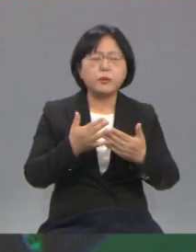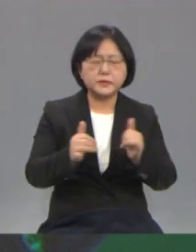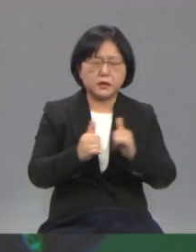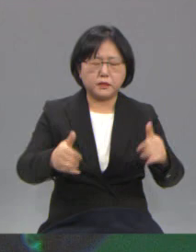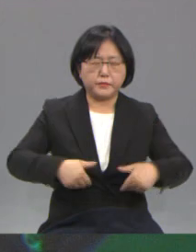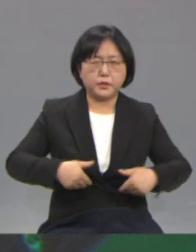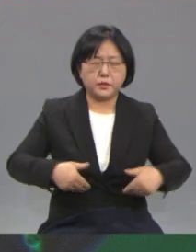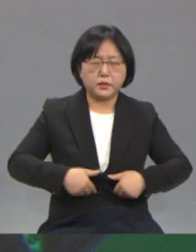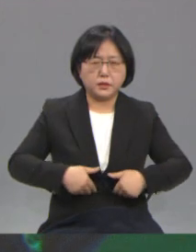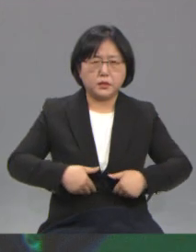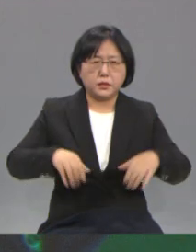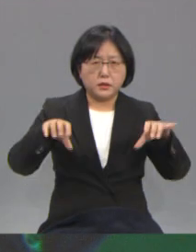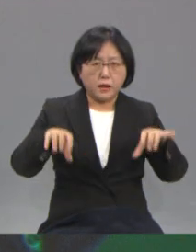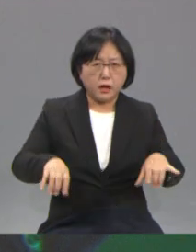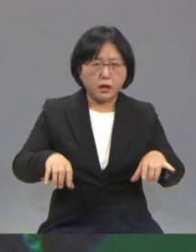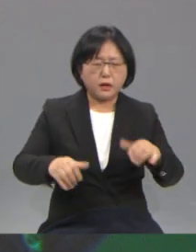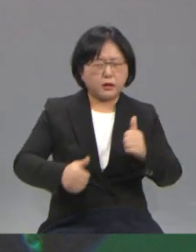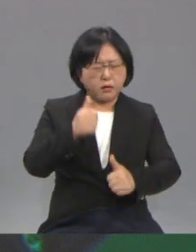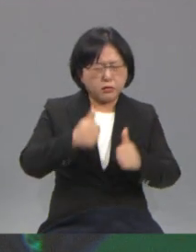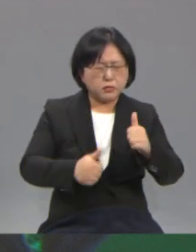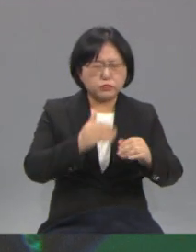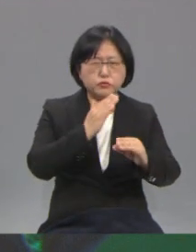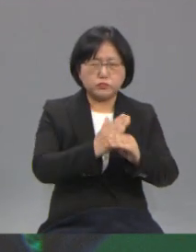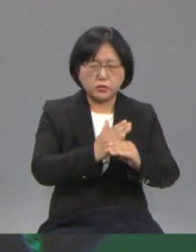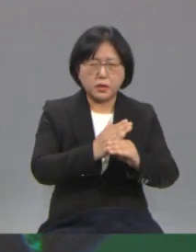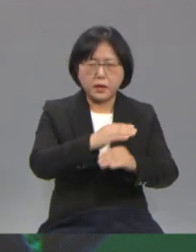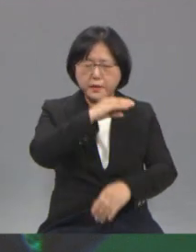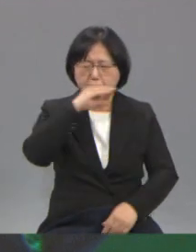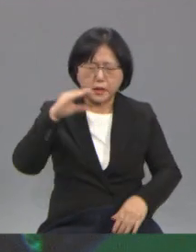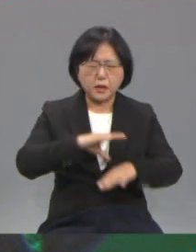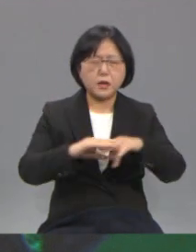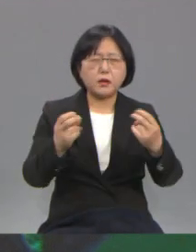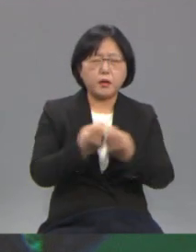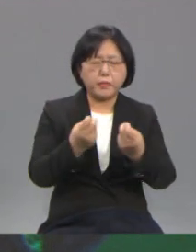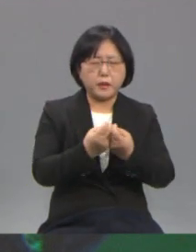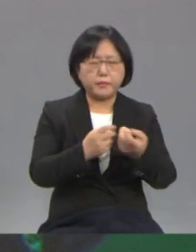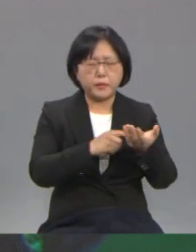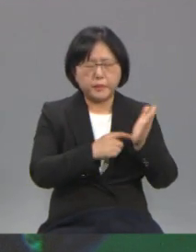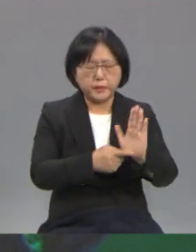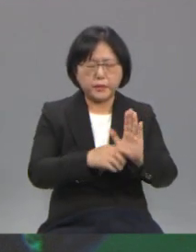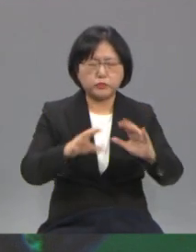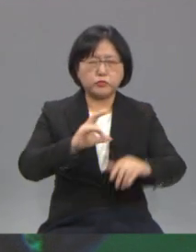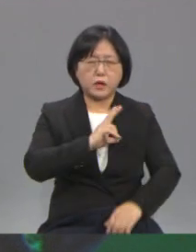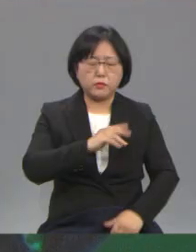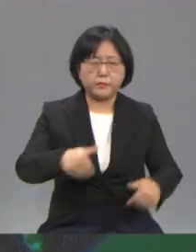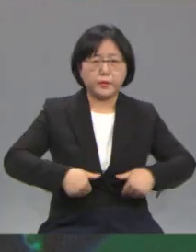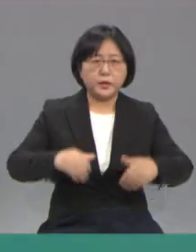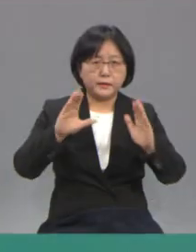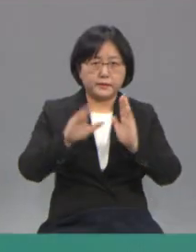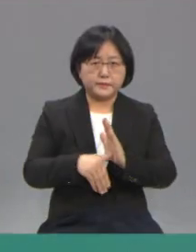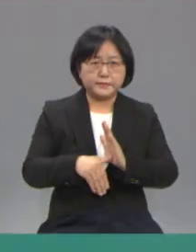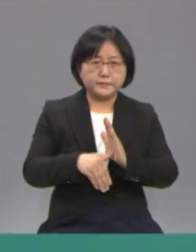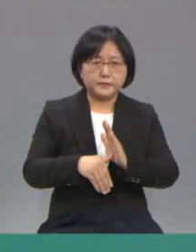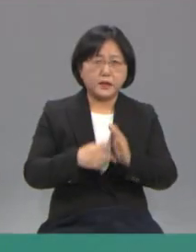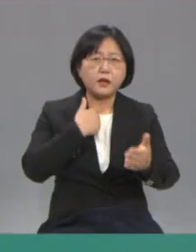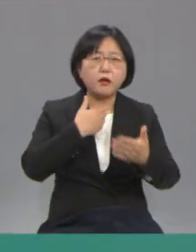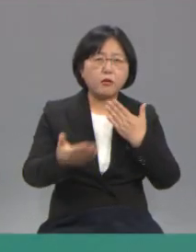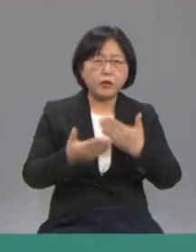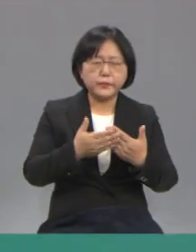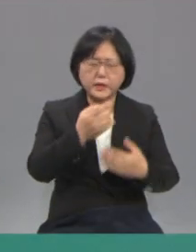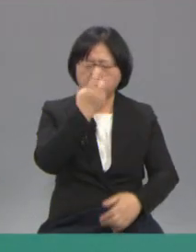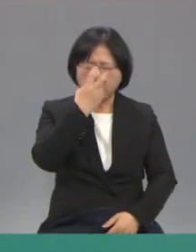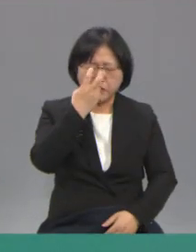필요합니다 양당의 정쟁 앞에 합리적 대안을 제시할 국회의원이 필요합니다 경험 있고